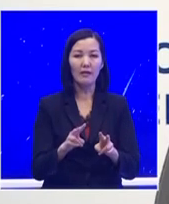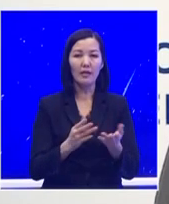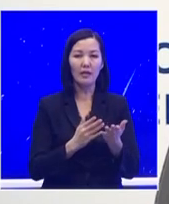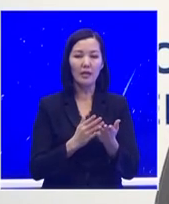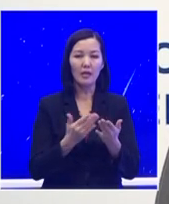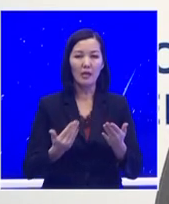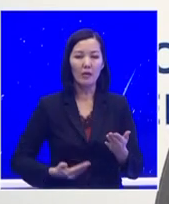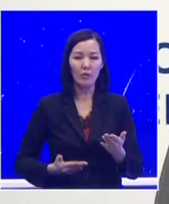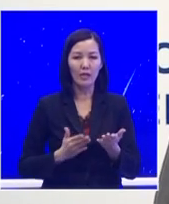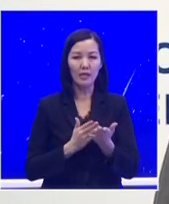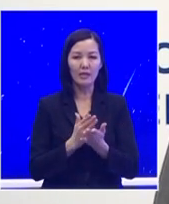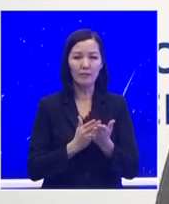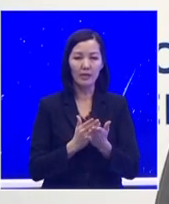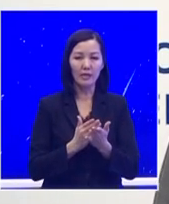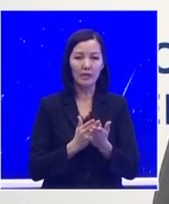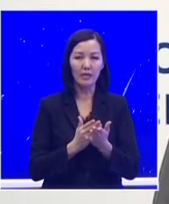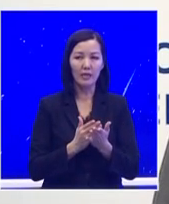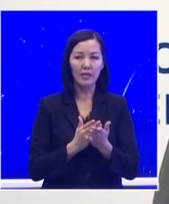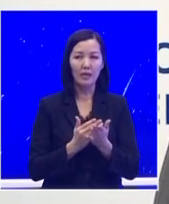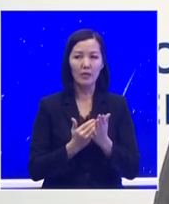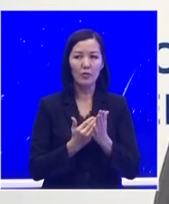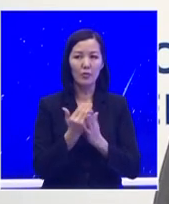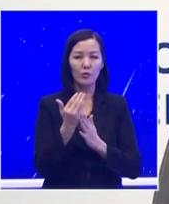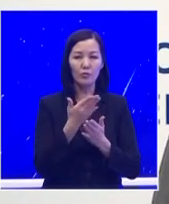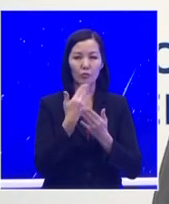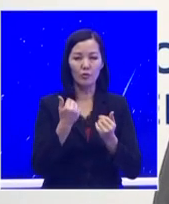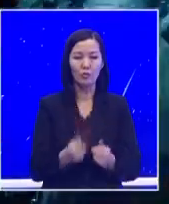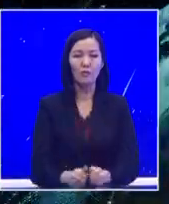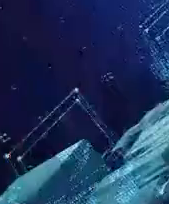қызметтерге биылғы жылдан өсім күтілмейді.